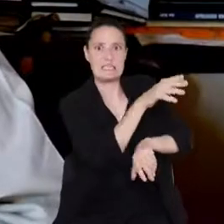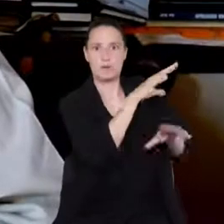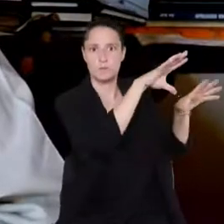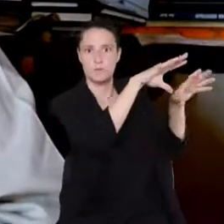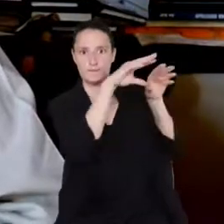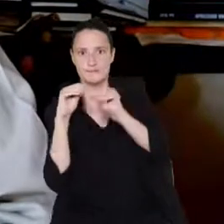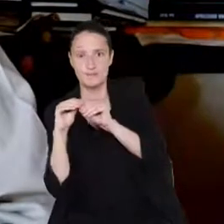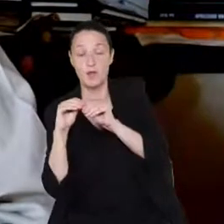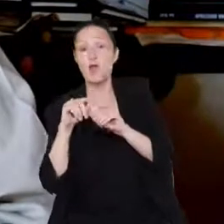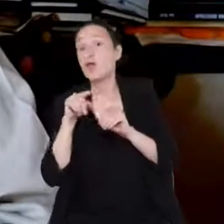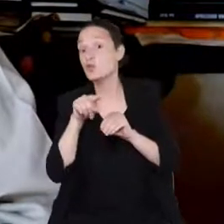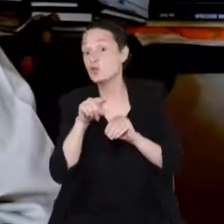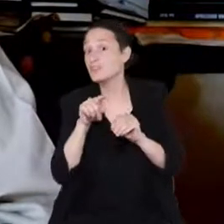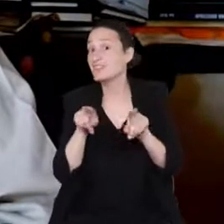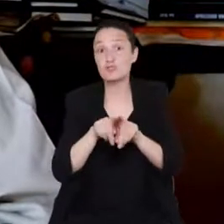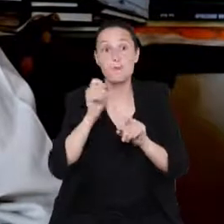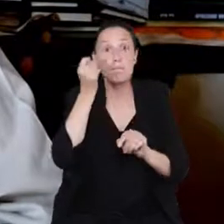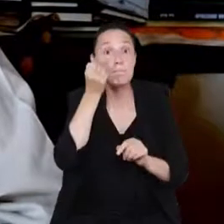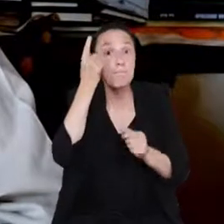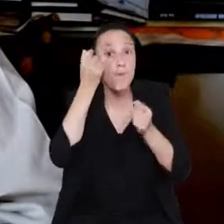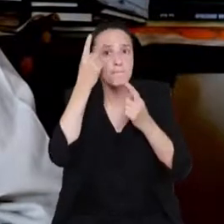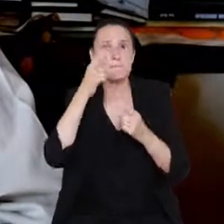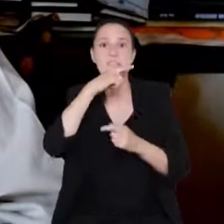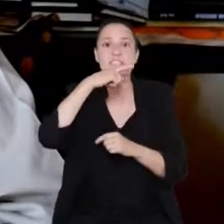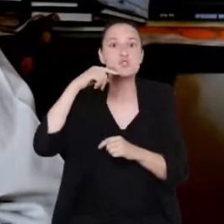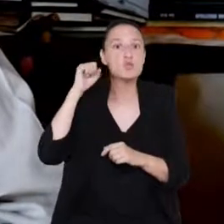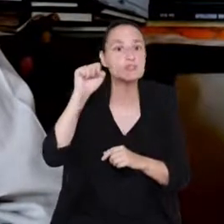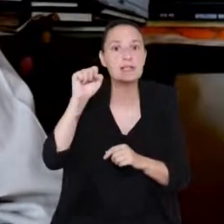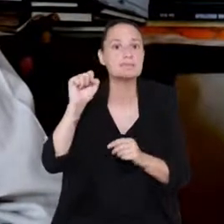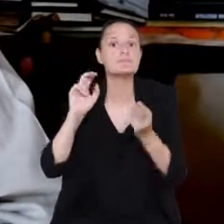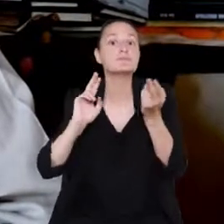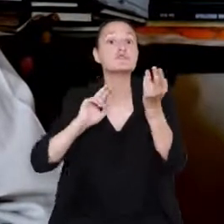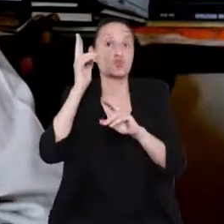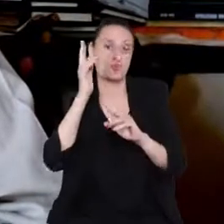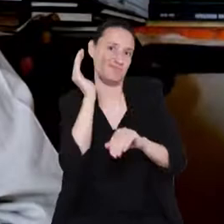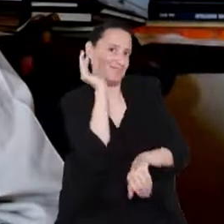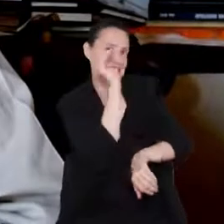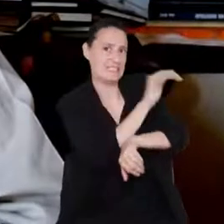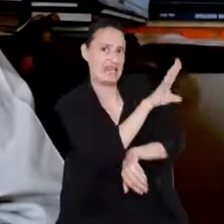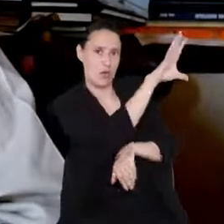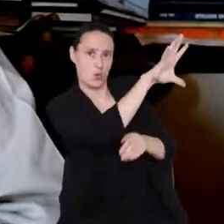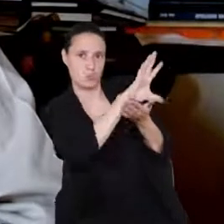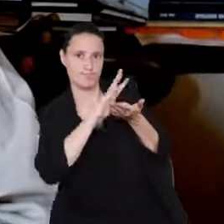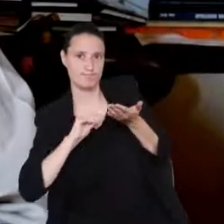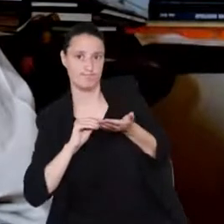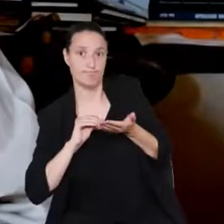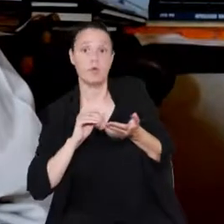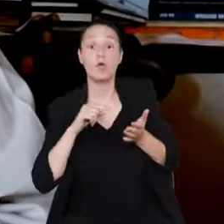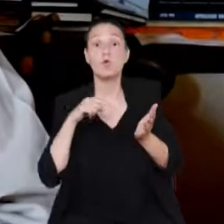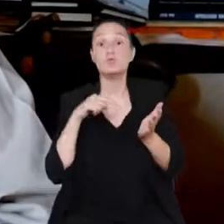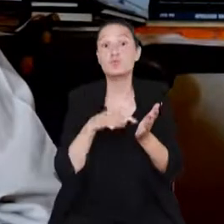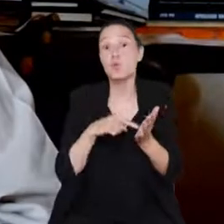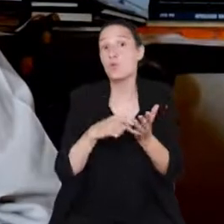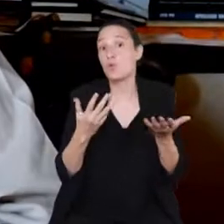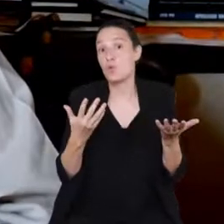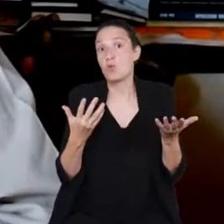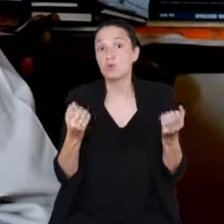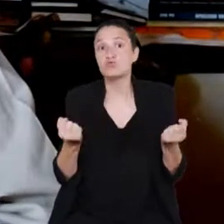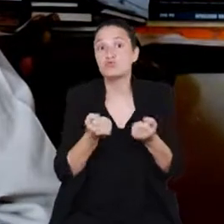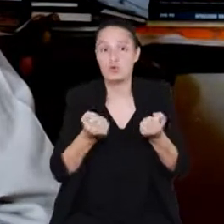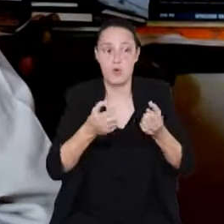I tak samo ideologie socjalistyczne przychodzą ze Zachodu, można powiedzieć. Działają